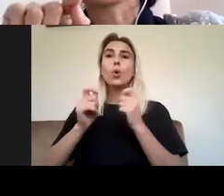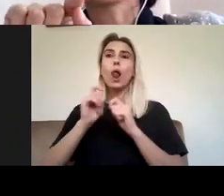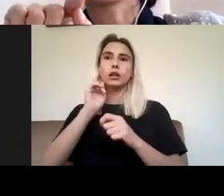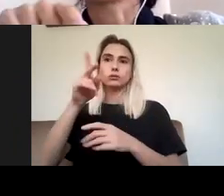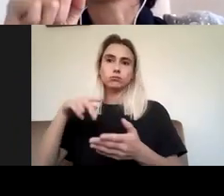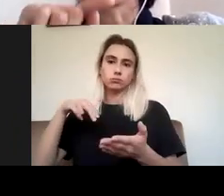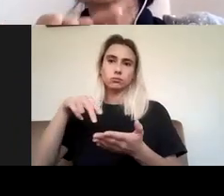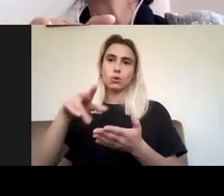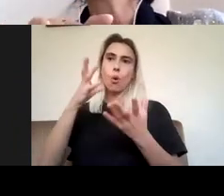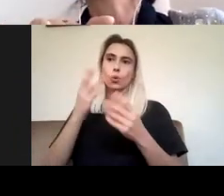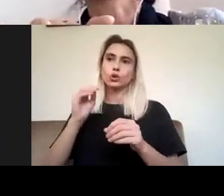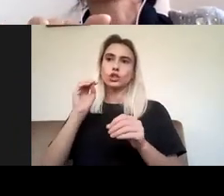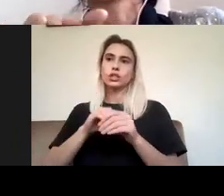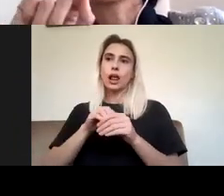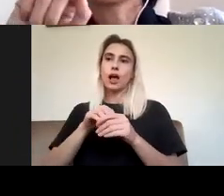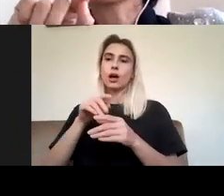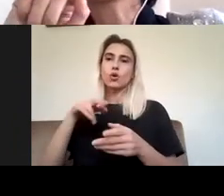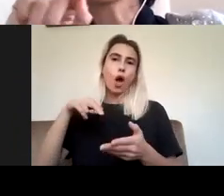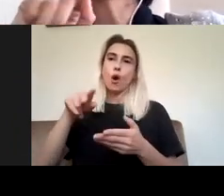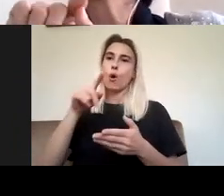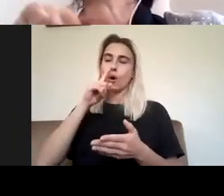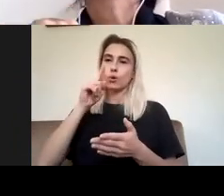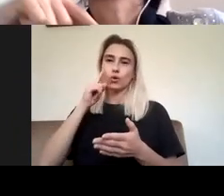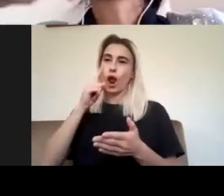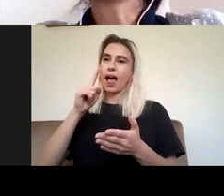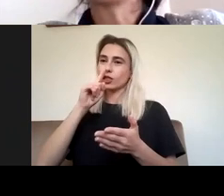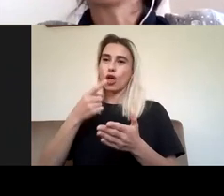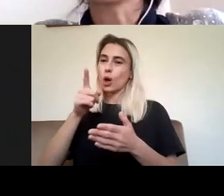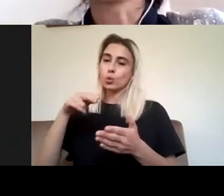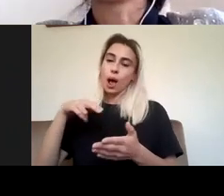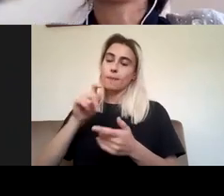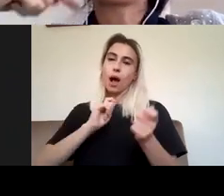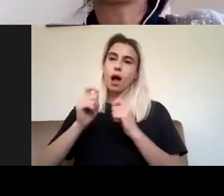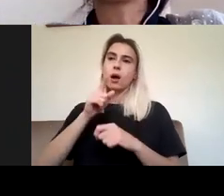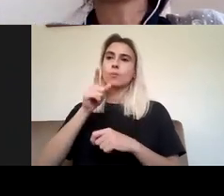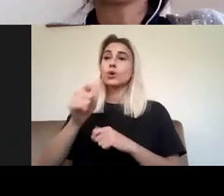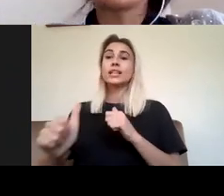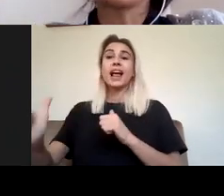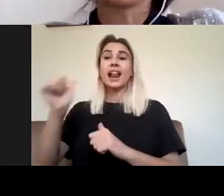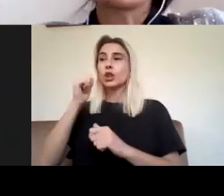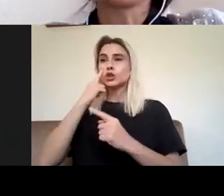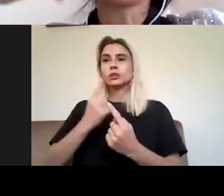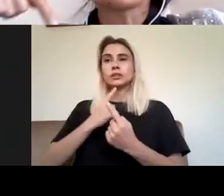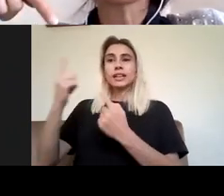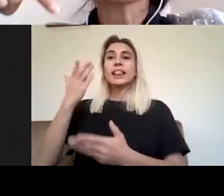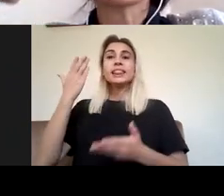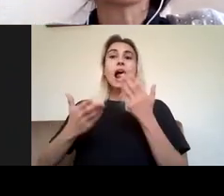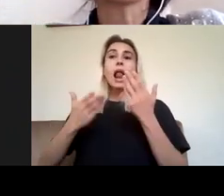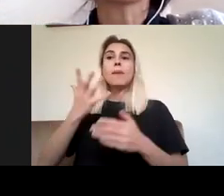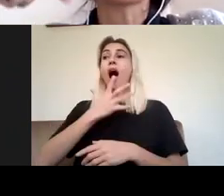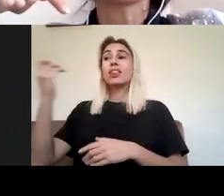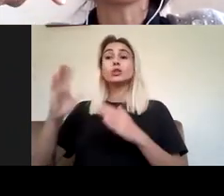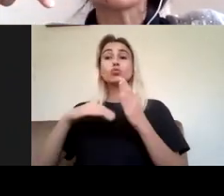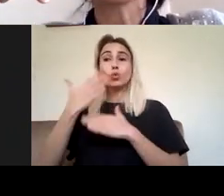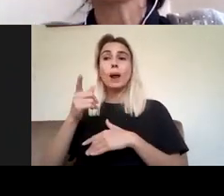özellikle, yani kullanma noktasında sizlerden gelen bu geri dönüşü ve bu değerlendirmeyi aldıktan sonra eğer